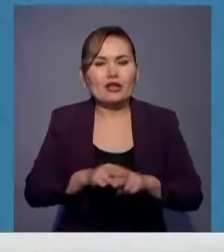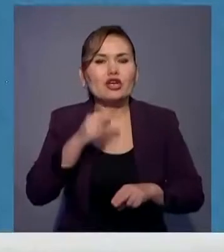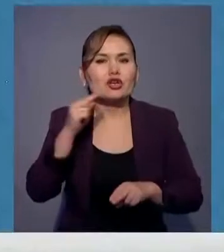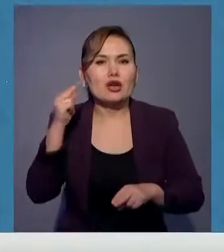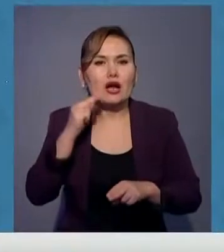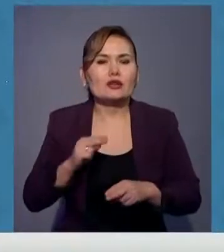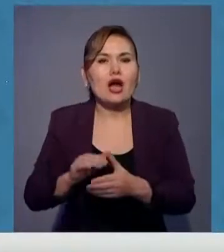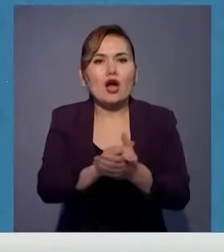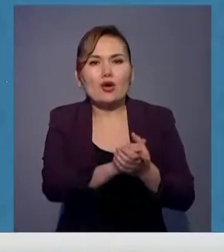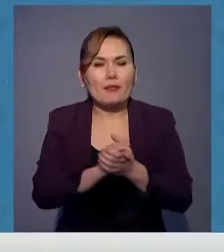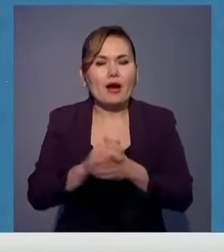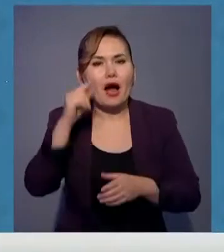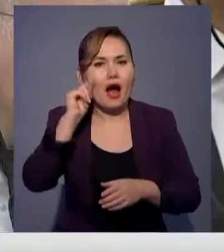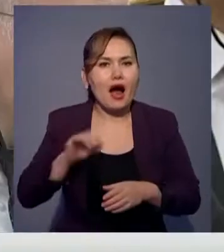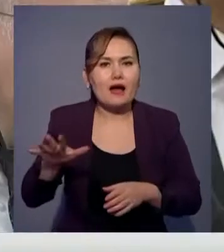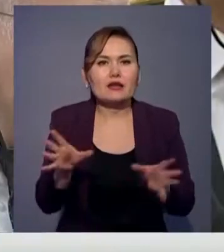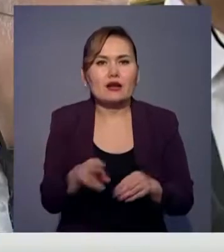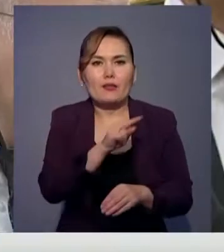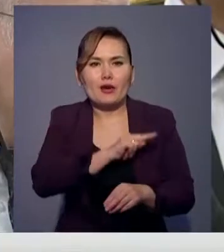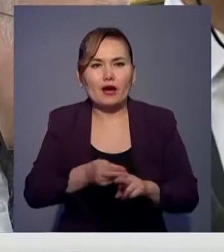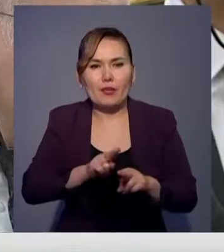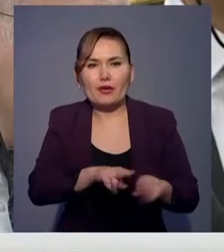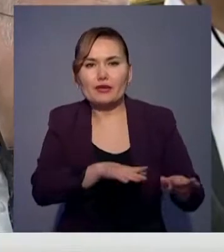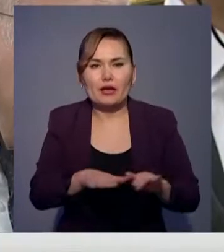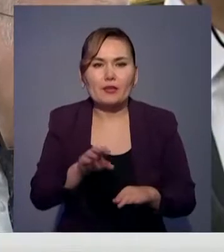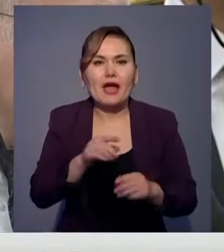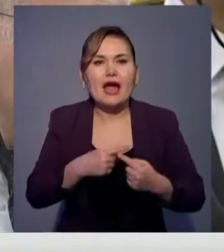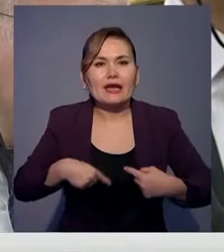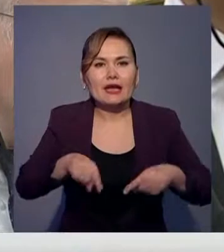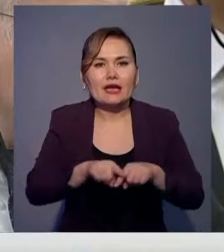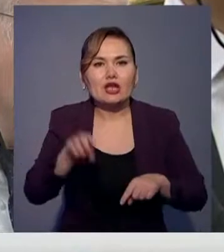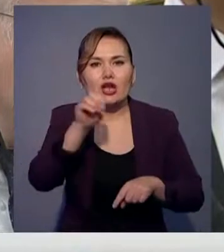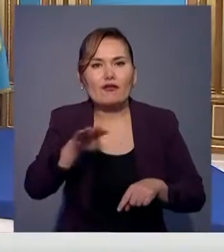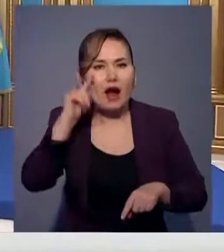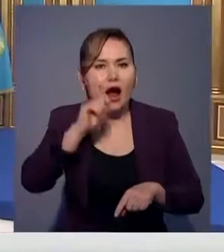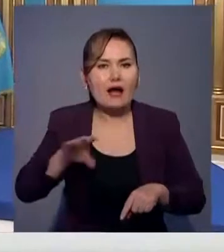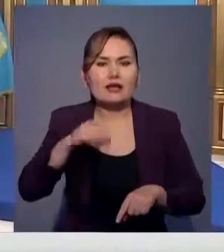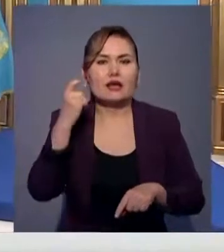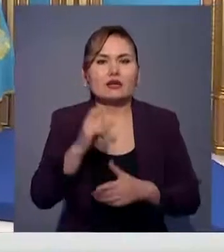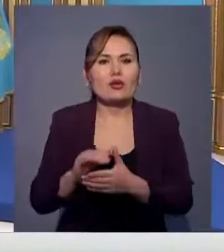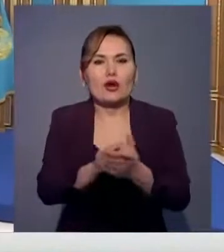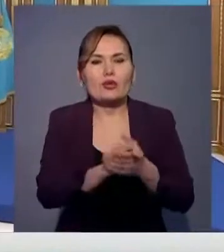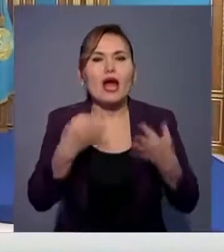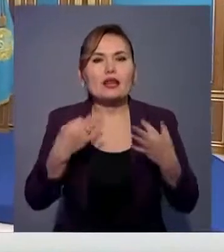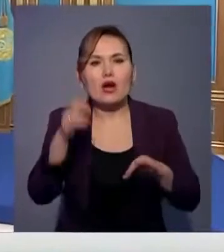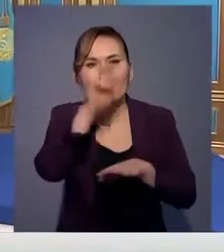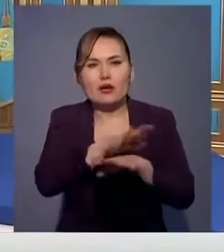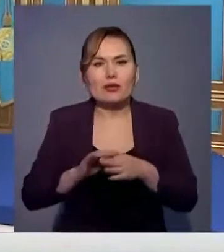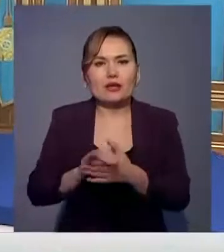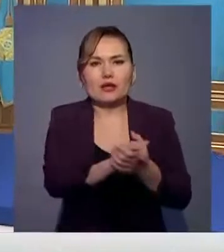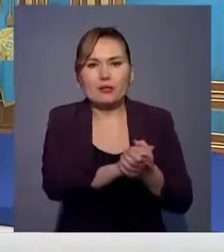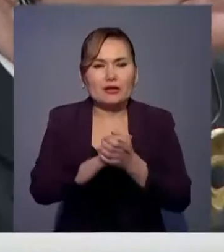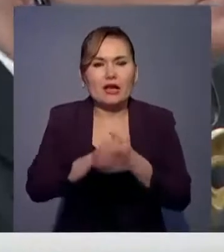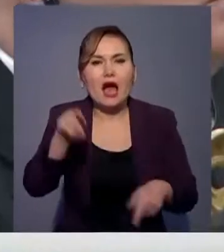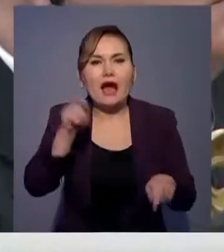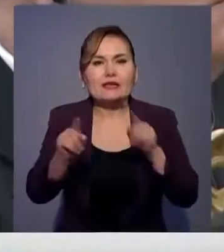ұйымының Азиядағы өзара іс-қимыл және сенім шаралары жөніндегі кеңестің, Еуразиялық экономикалық одақтың, тәуелсіз мемлекеттер